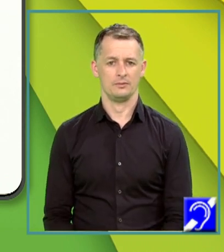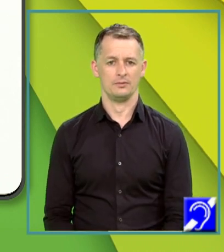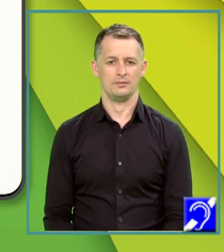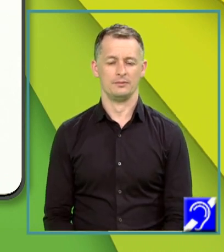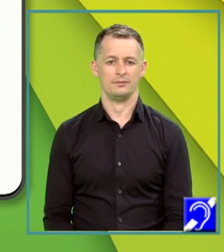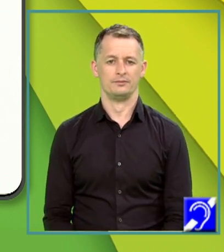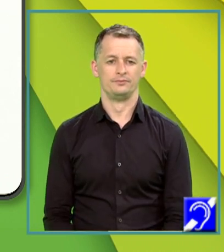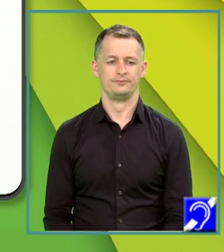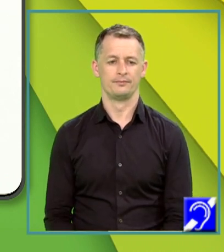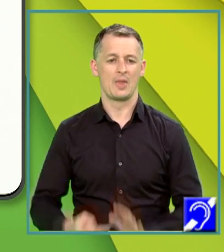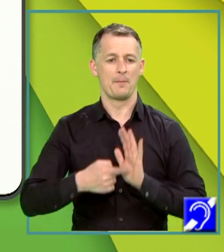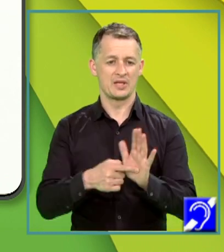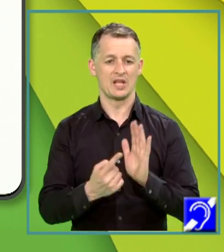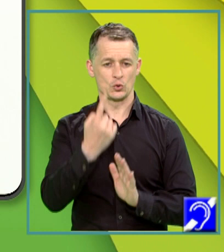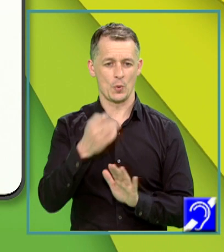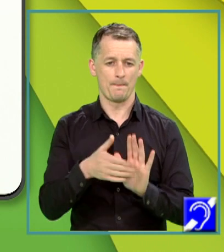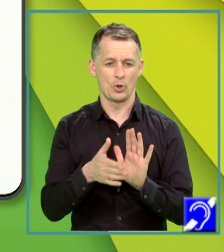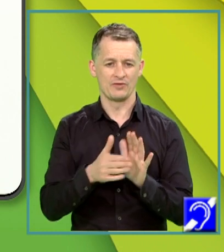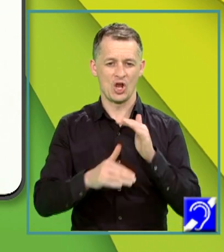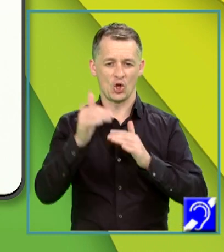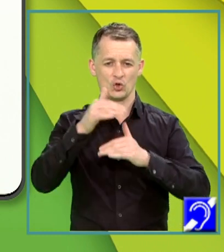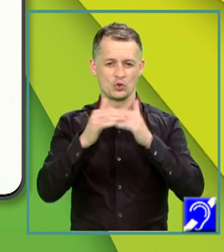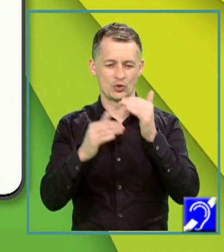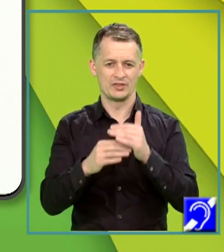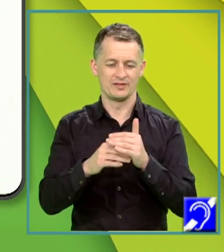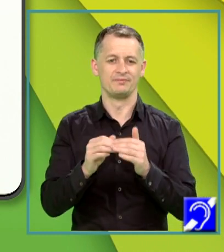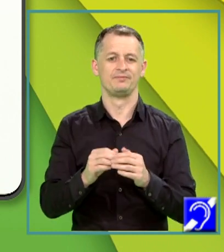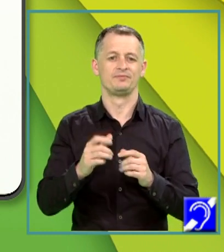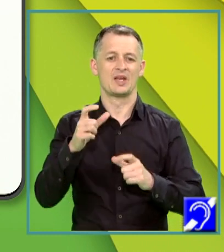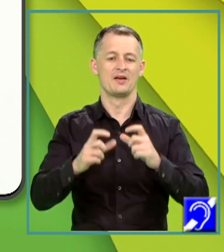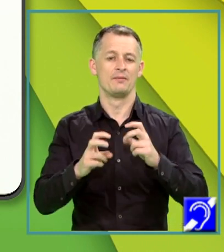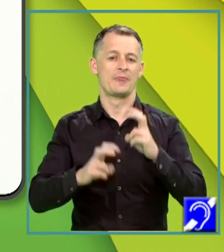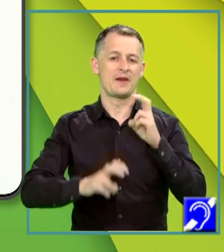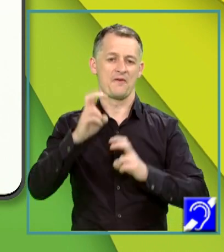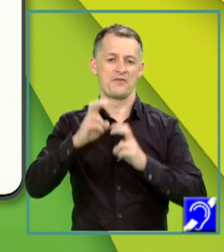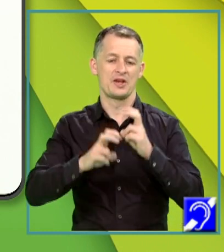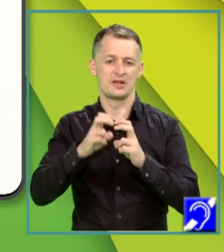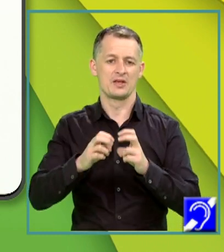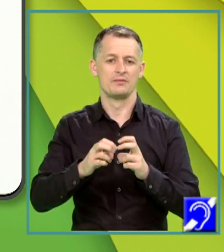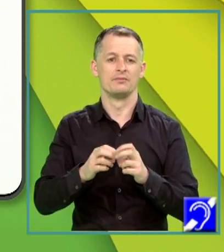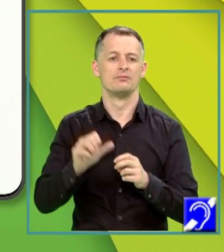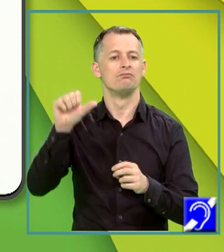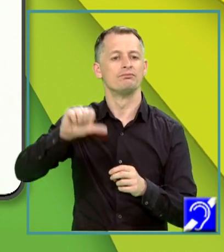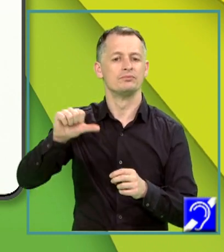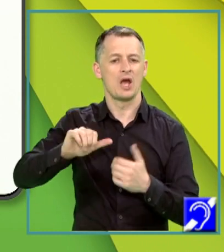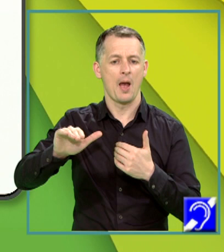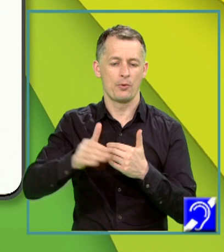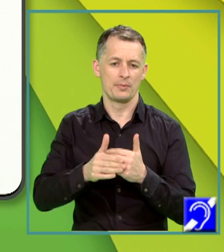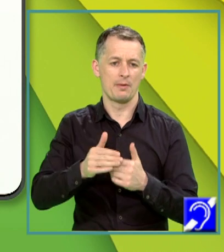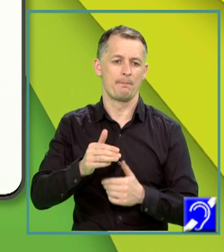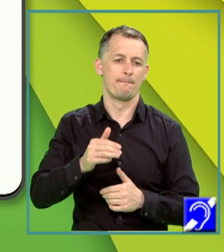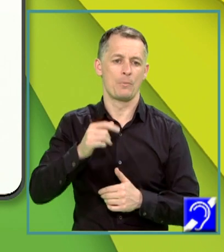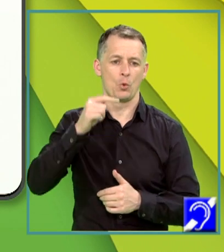e prezentat un motiv al construirii unei rafinării în apropierea orașului Ploiești discutăm în primul și în primul rând